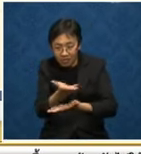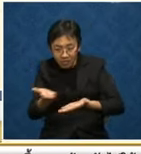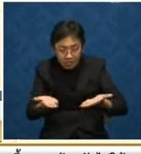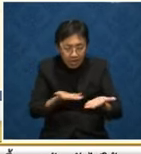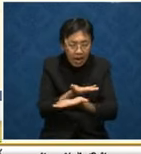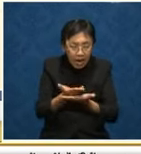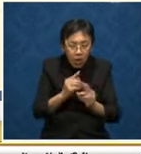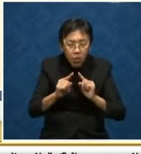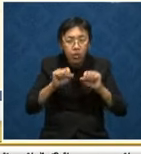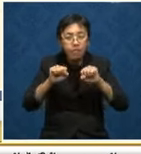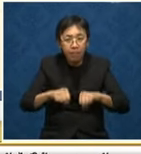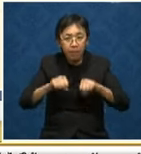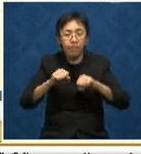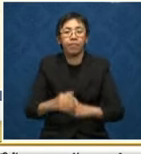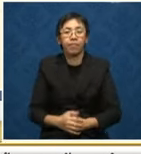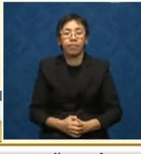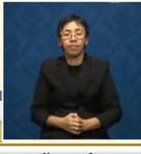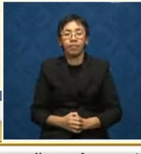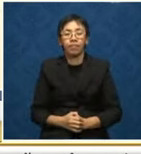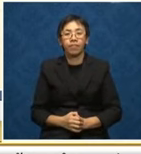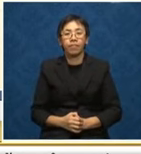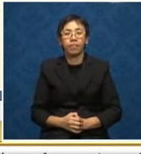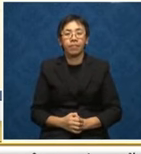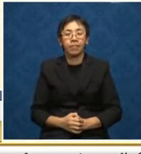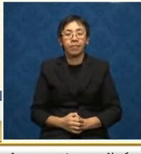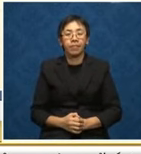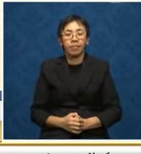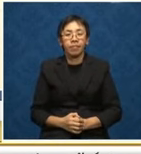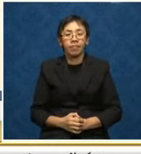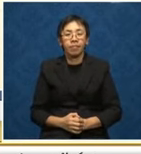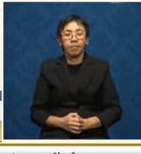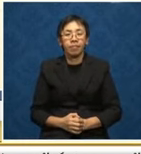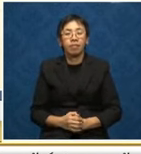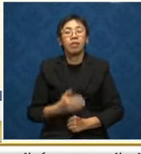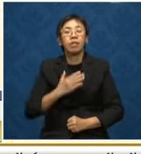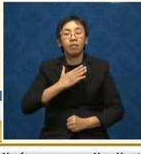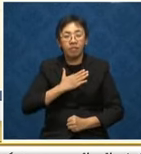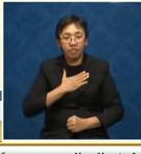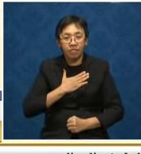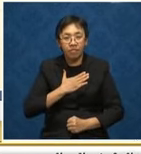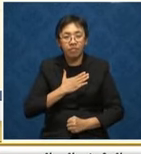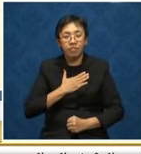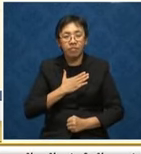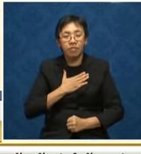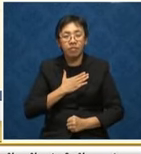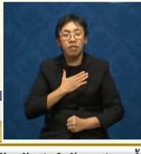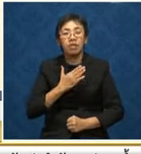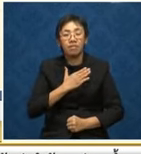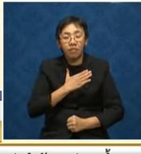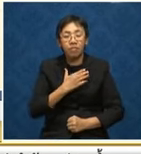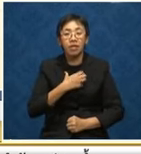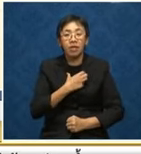ครับเพราะฉะนั้นผมจึงอยากจะเส